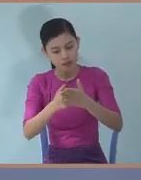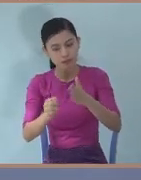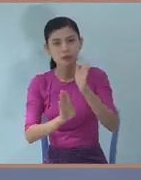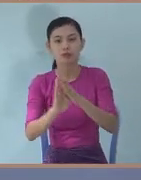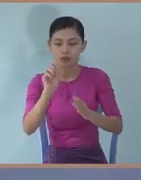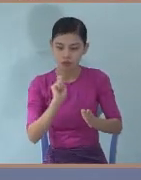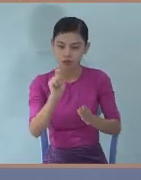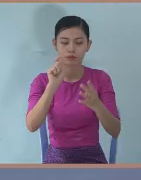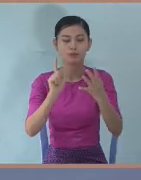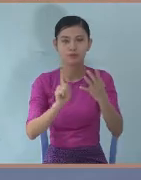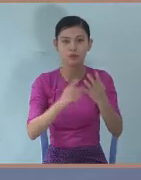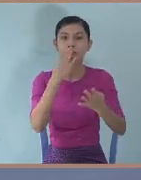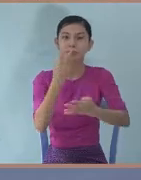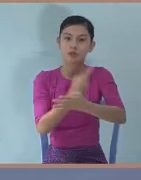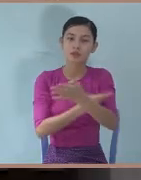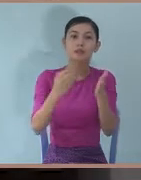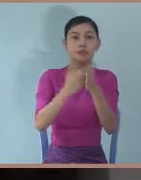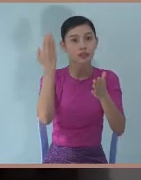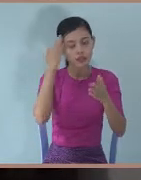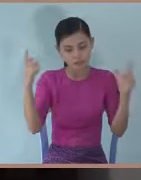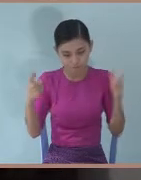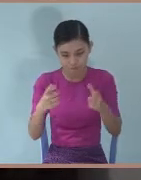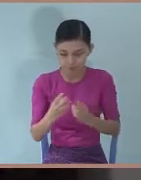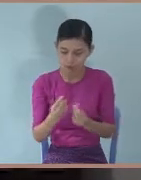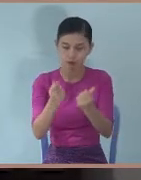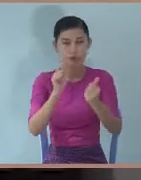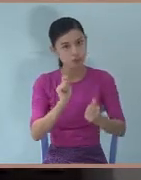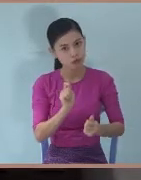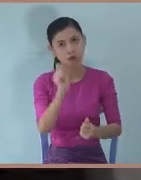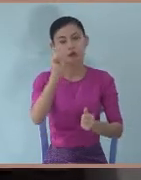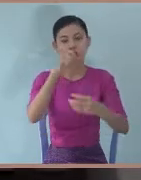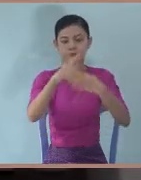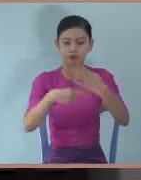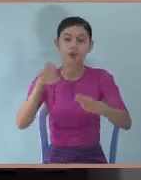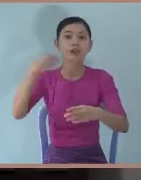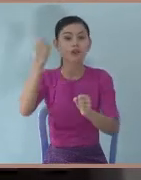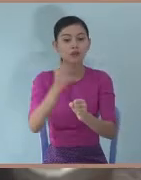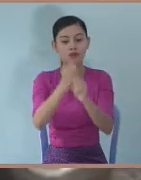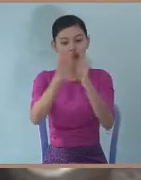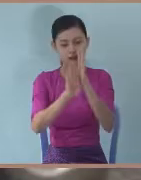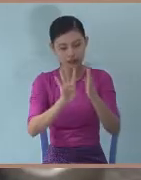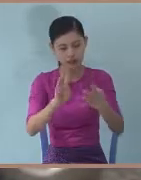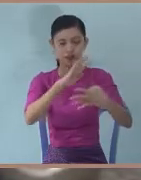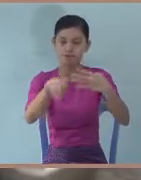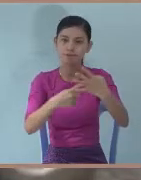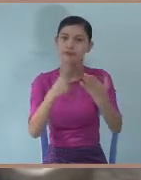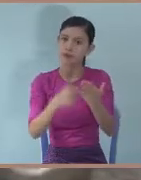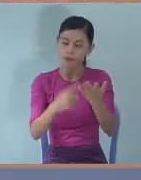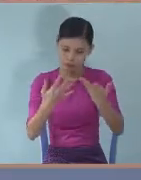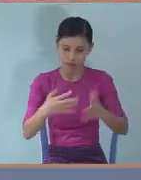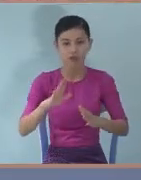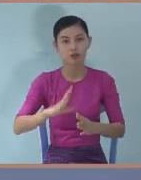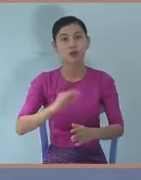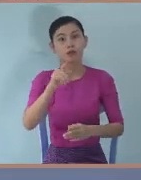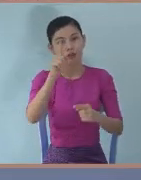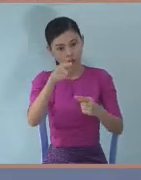င်ရွက်မယ်ပေါ့နော်။နောက်နမလေးချက်မှာတော့ကျွန်တော်တို့မြွေစီဘပက်တာဖြစ်ရှင်းမယ်ဆိုတော့ကျွန်တော်တို့ဒီမှာဒီရဆောင်တာပေါ့အဲ့ဒါပြင်ကိုကျွန်တော်